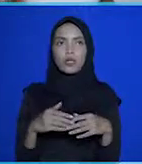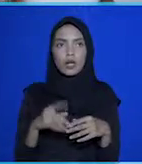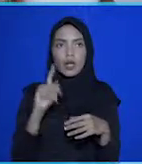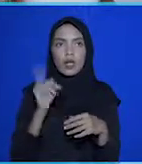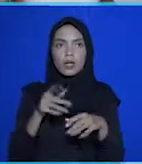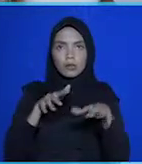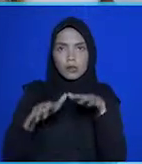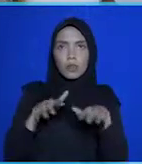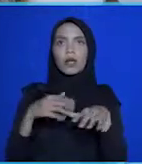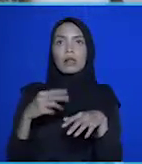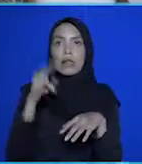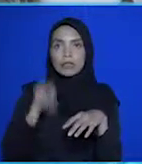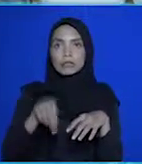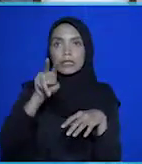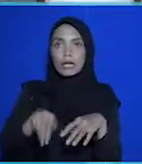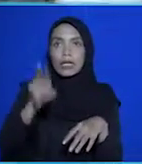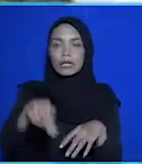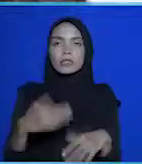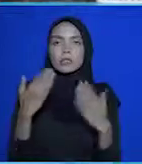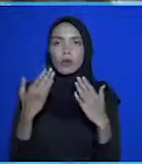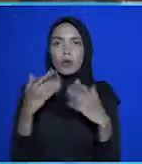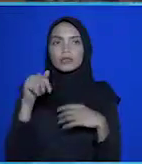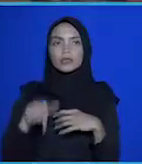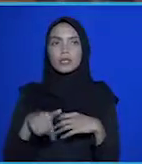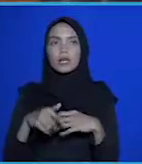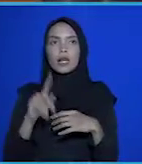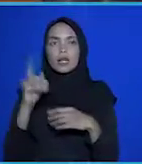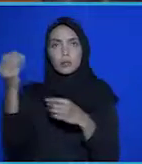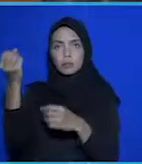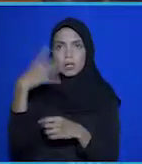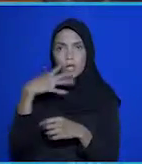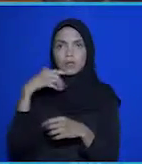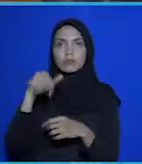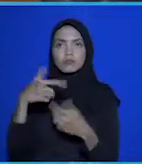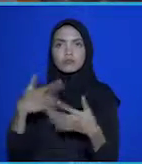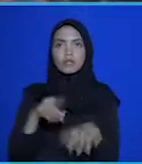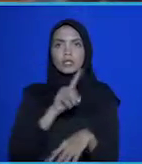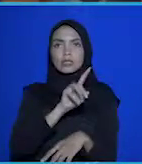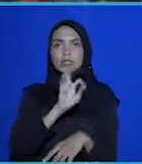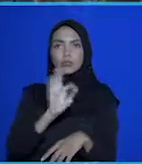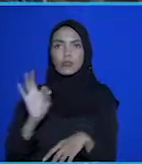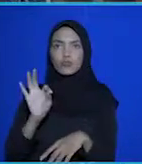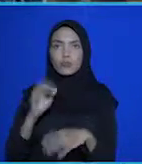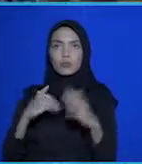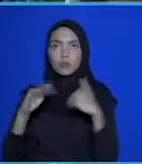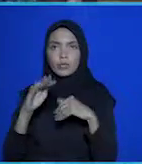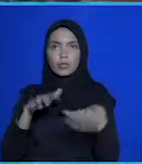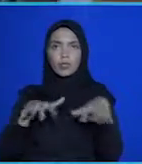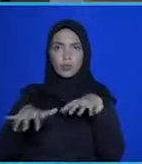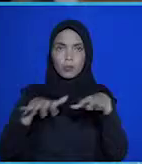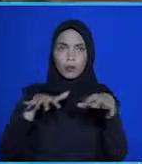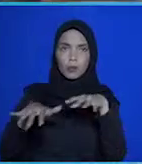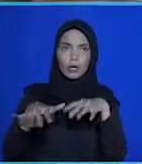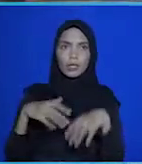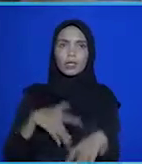dan seterusnya sampai sekarang ini menurut informasi sudah ribuan kali terjadi gempa, baik